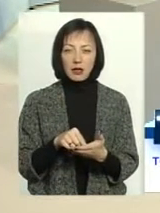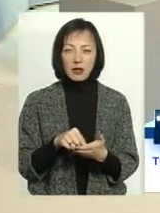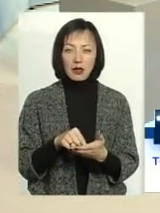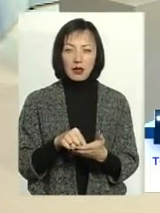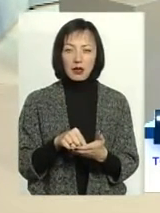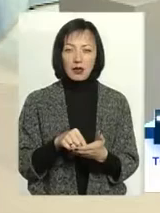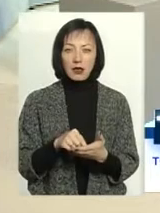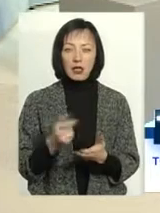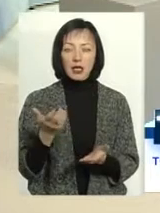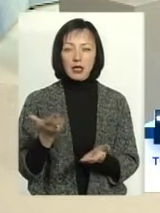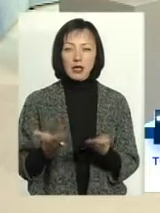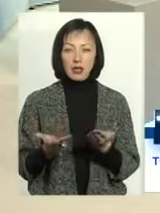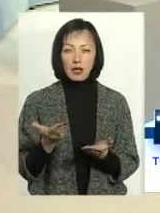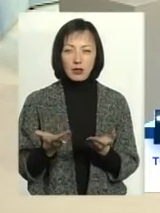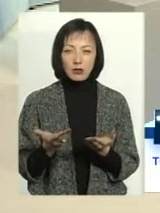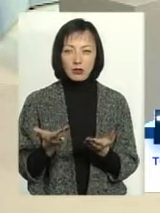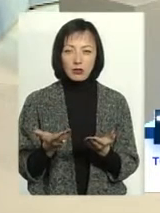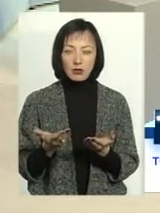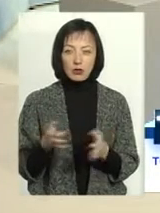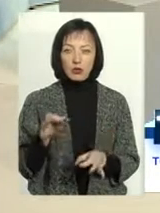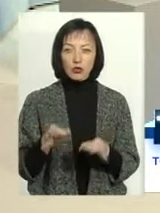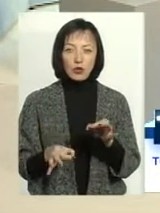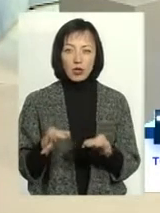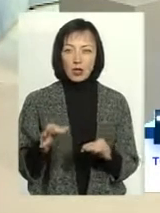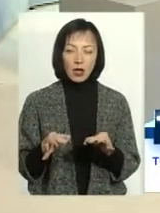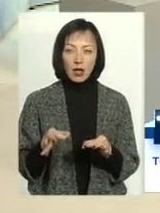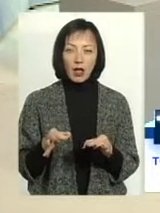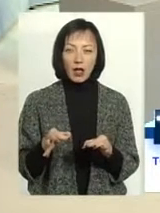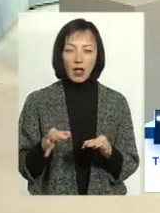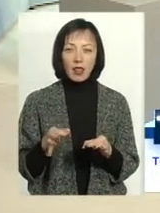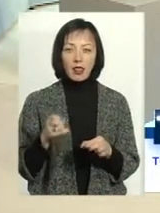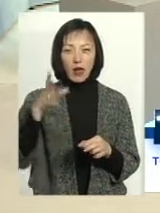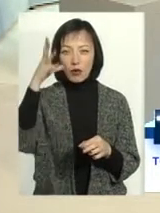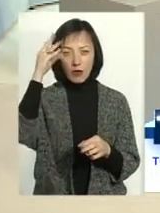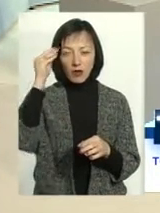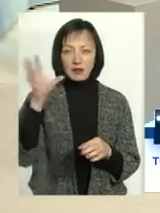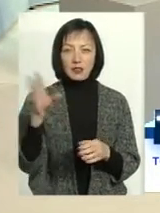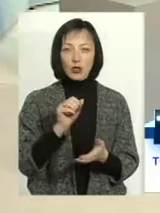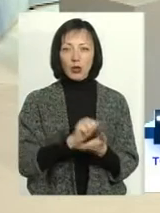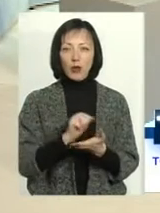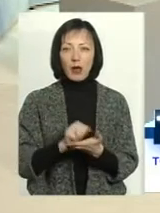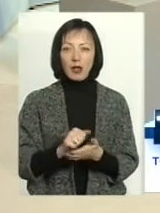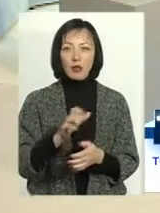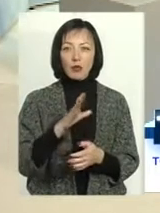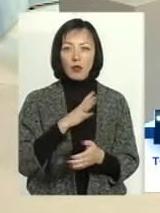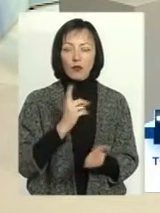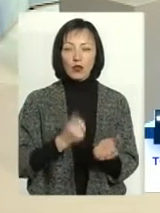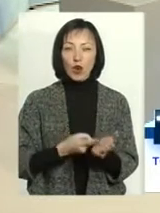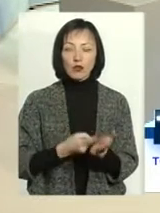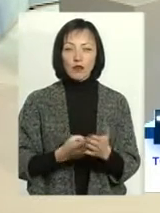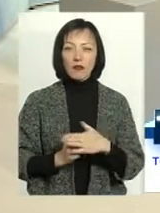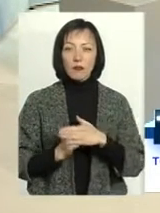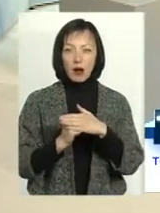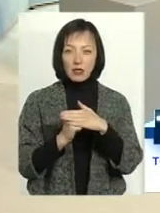в общем, якщо, допустимо, суддя не брала до уваги всіх документів, які були в доказовій